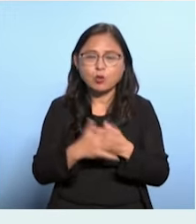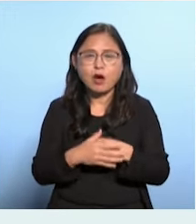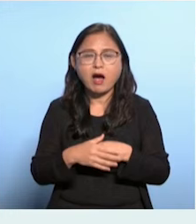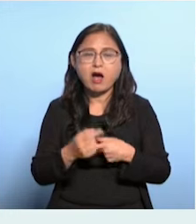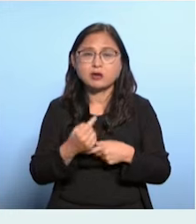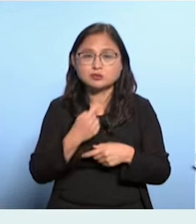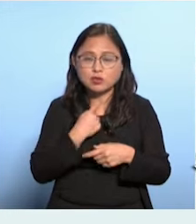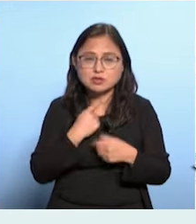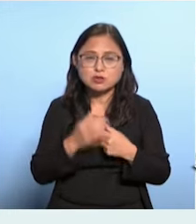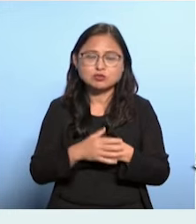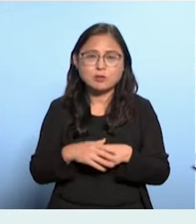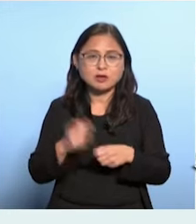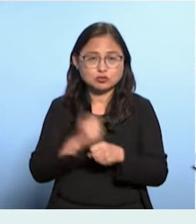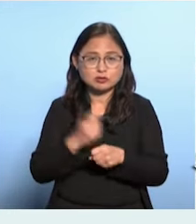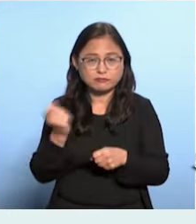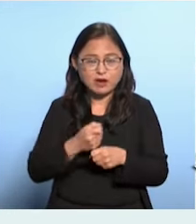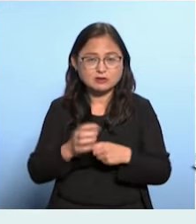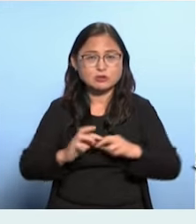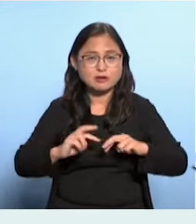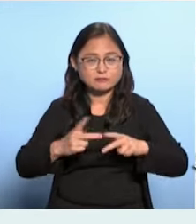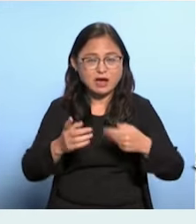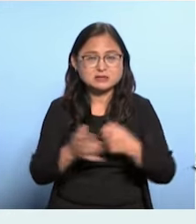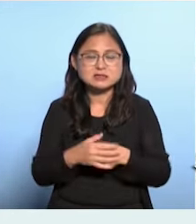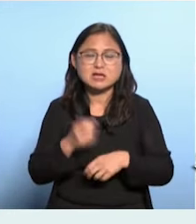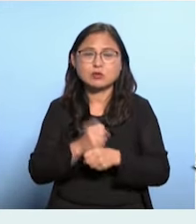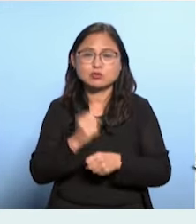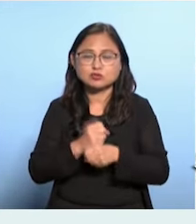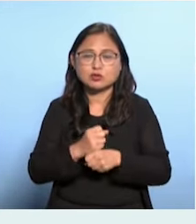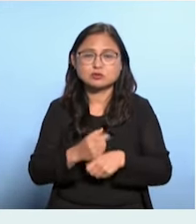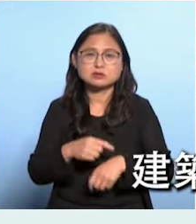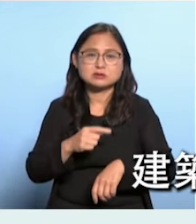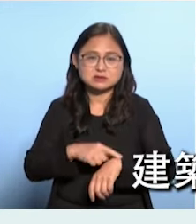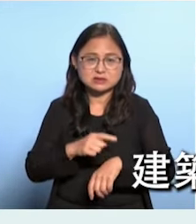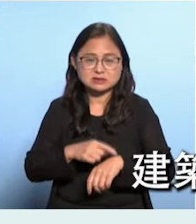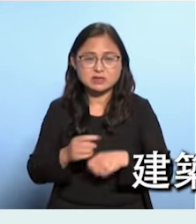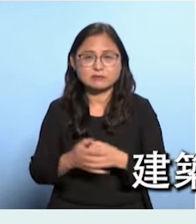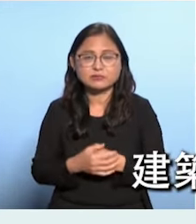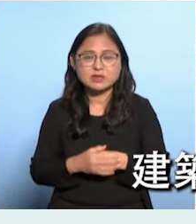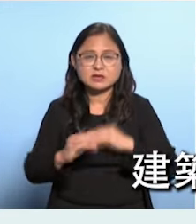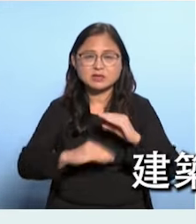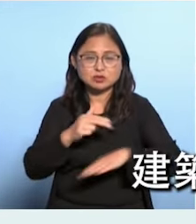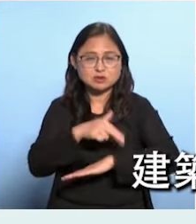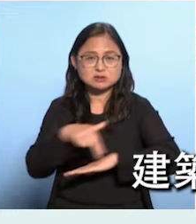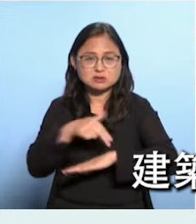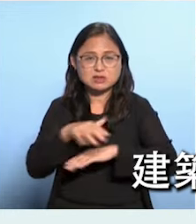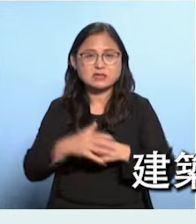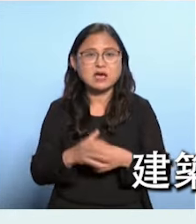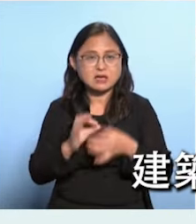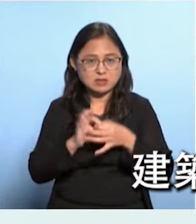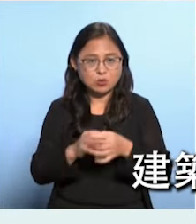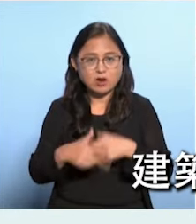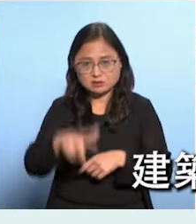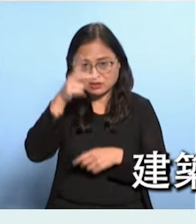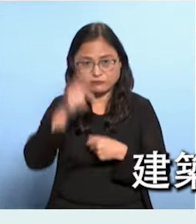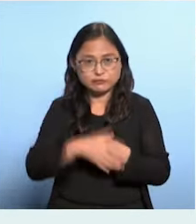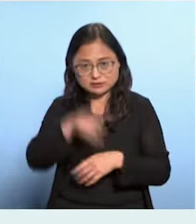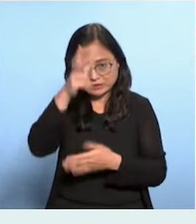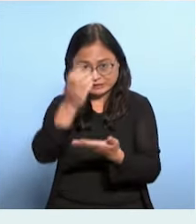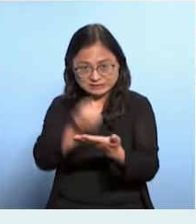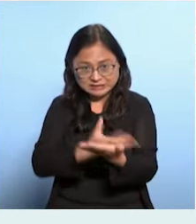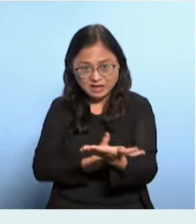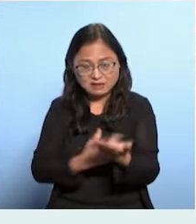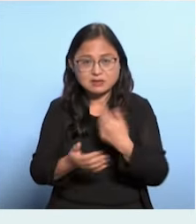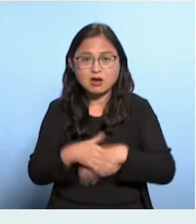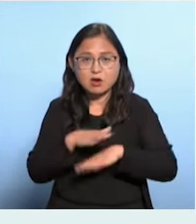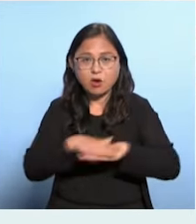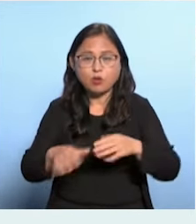效率、發展和施工所需要的時間、建築的設計和相關政府的政策、